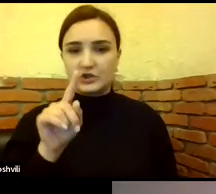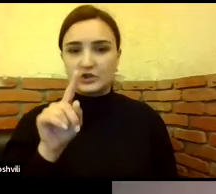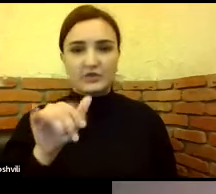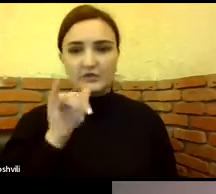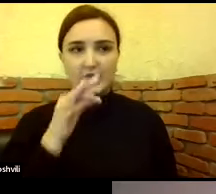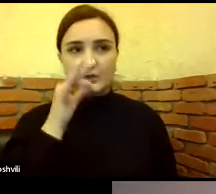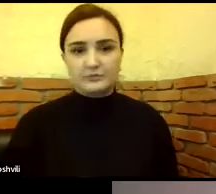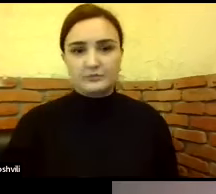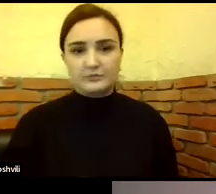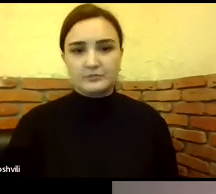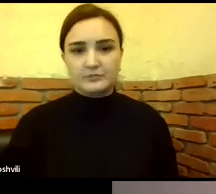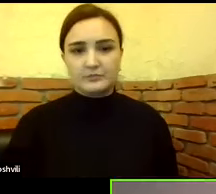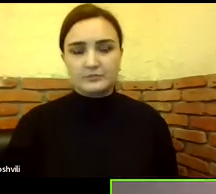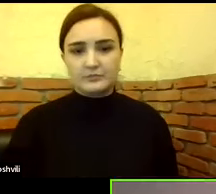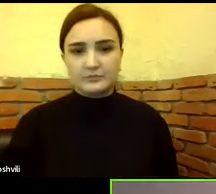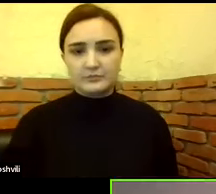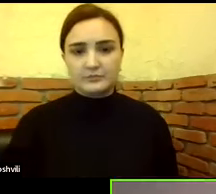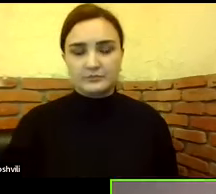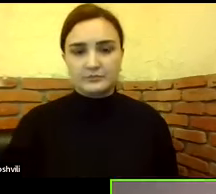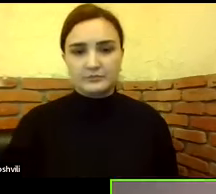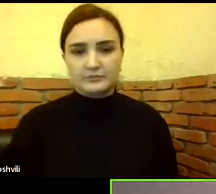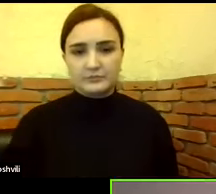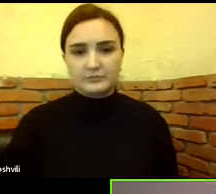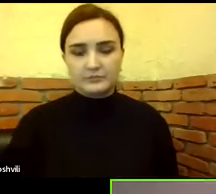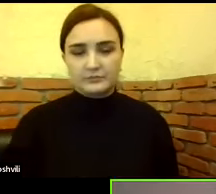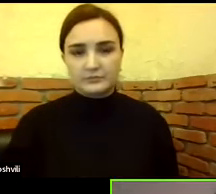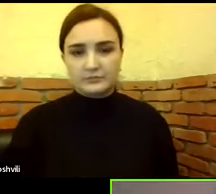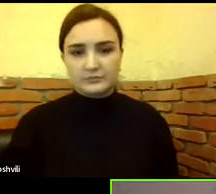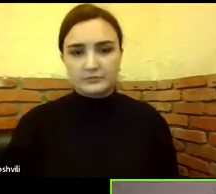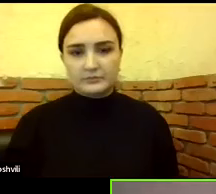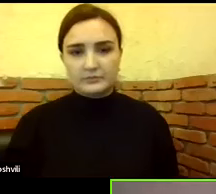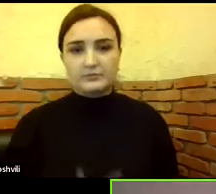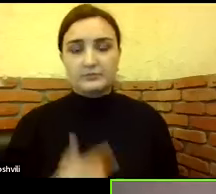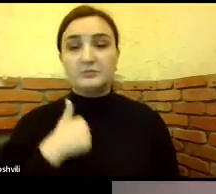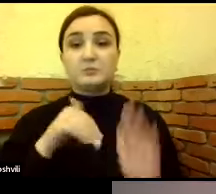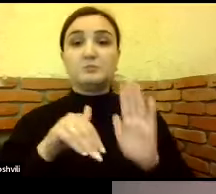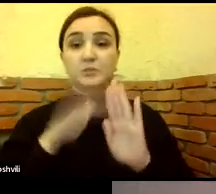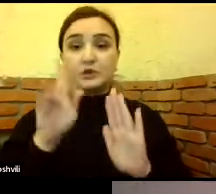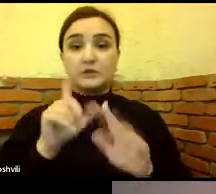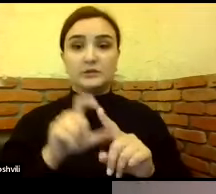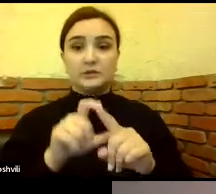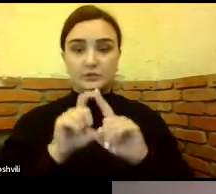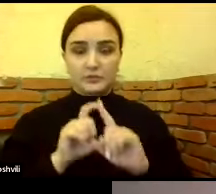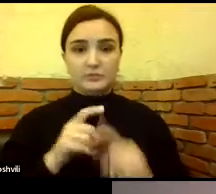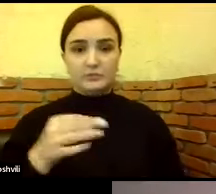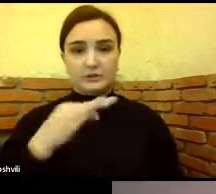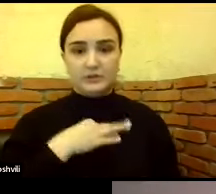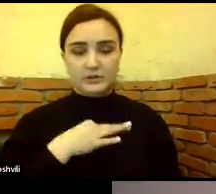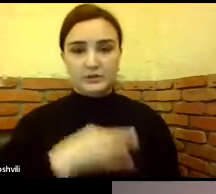და მე მირჩევნია, რომ მე მითხრან ეგ და მე ვუპასუხო. რატო?